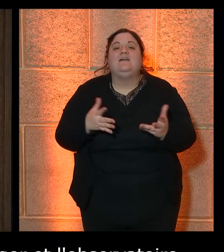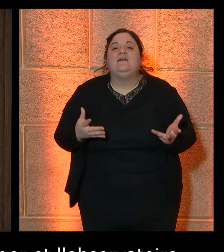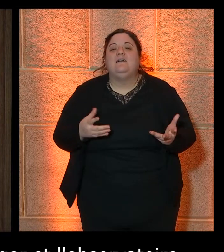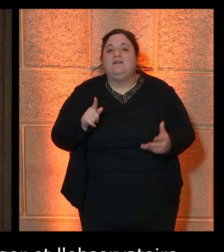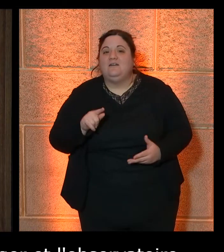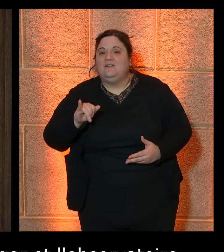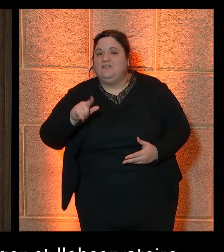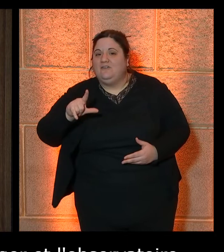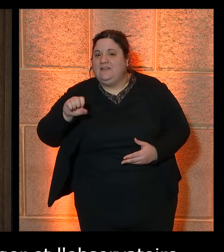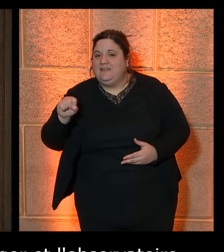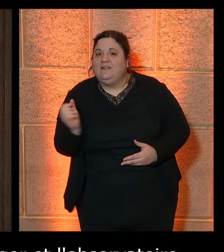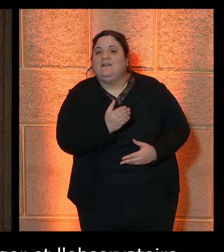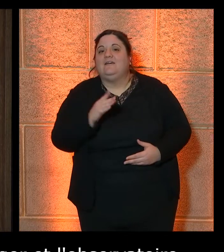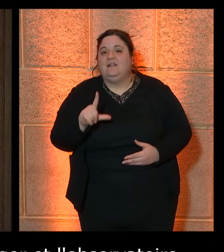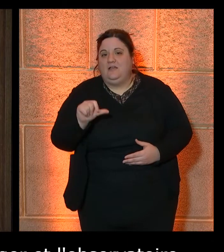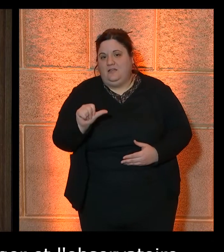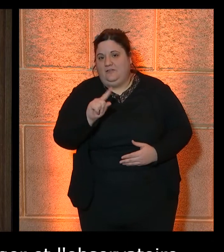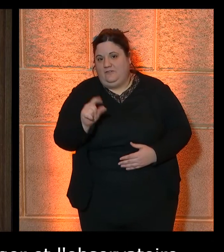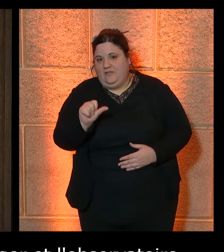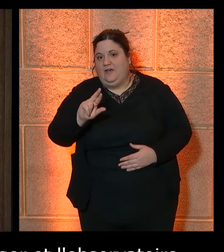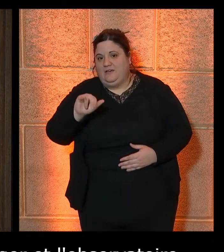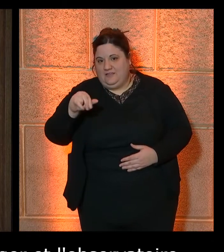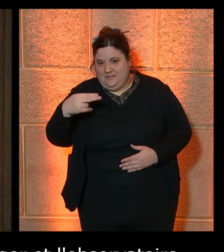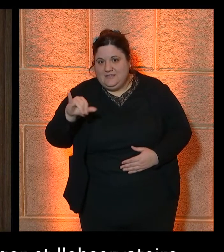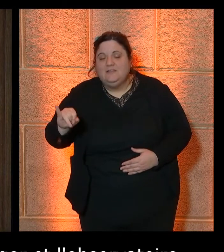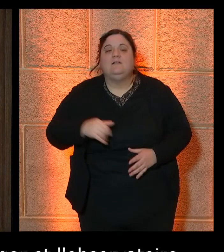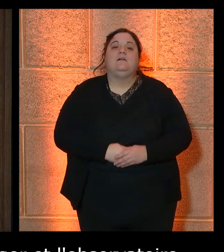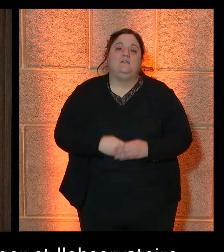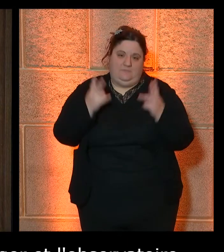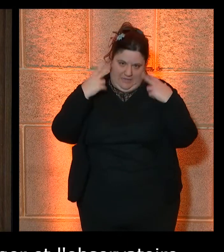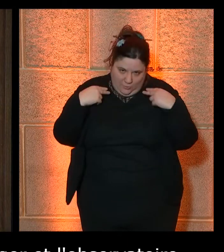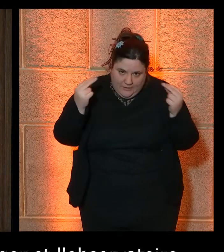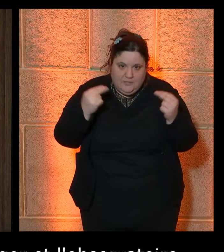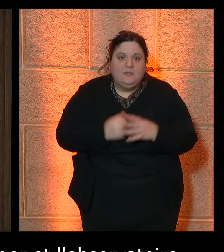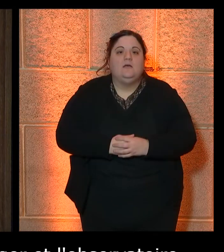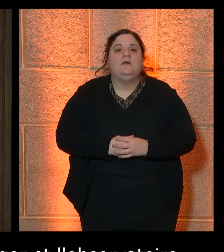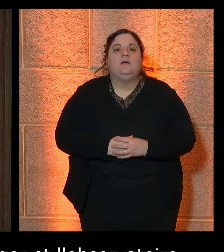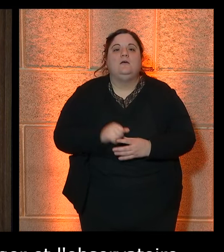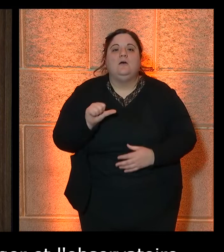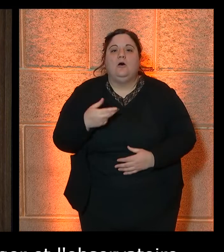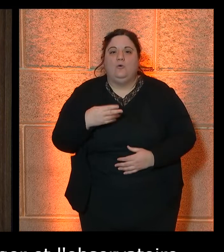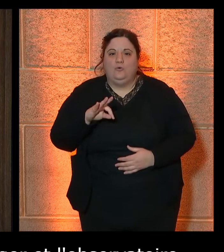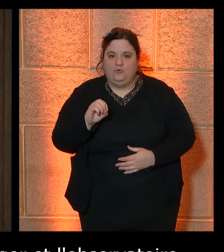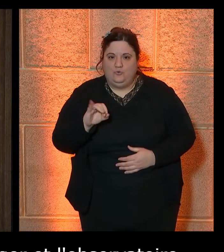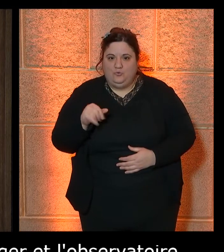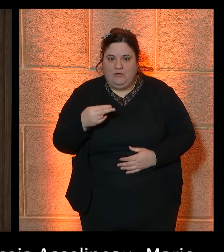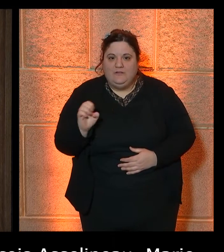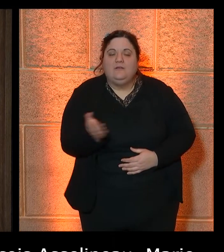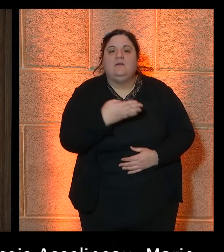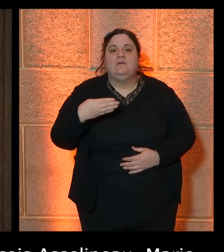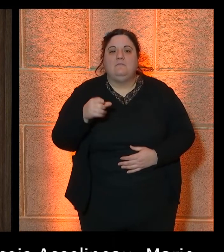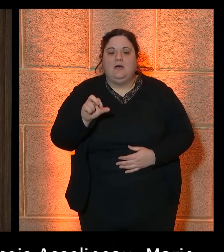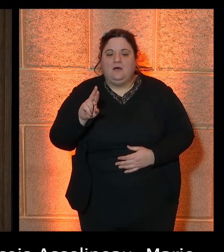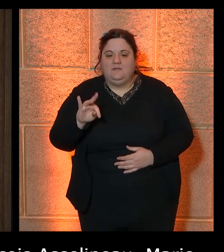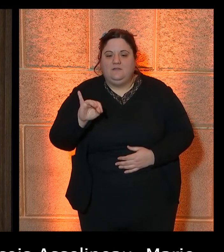Gilles Lazzarini, de Marine Le Pen, d'Antoine Martinez, de Jean-Luc